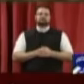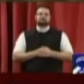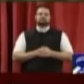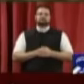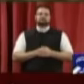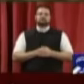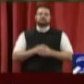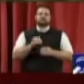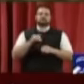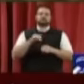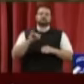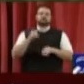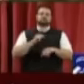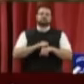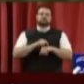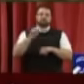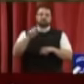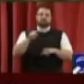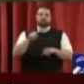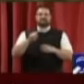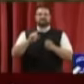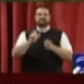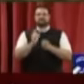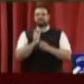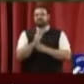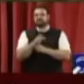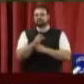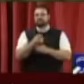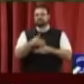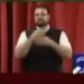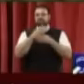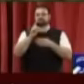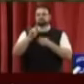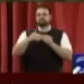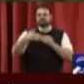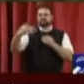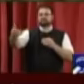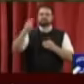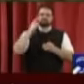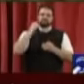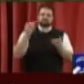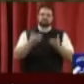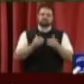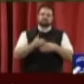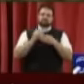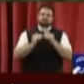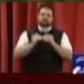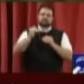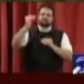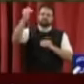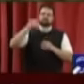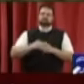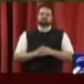Și în momentul ăla, în loc să-l ajuți, tu de fapt îl îndepărtezi de experiența pe care el îl duce spre evoluție. Da? Bun.